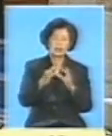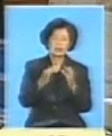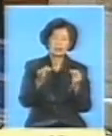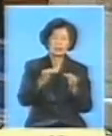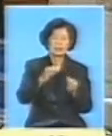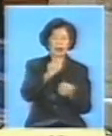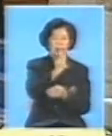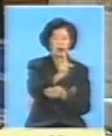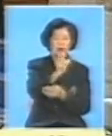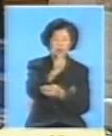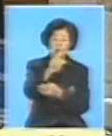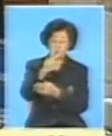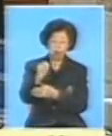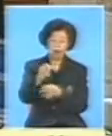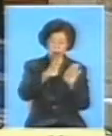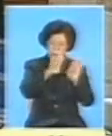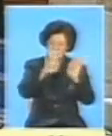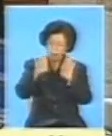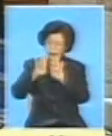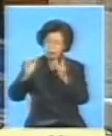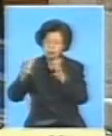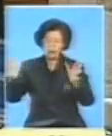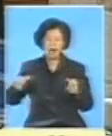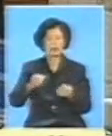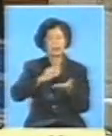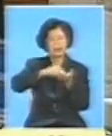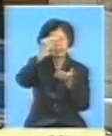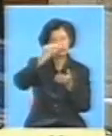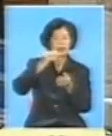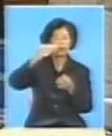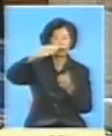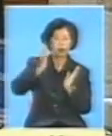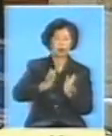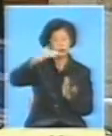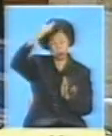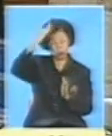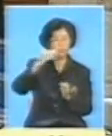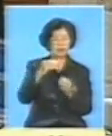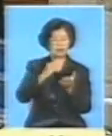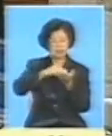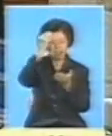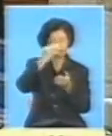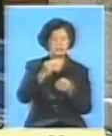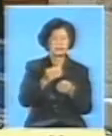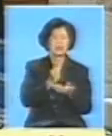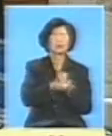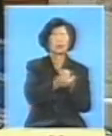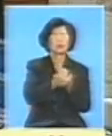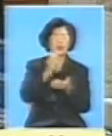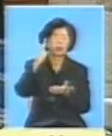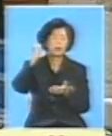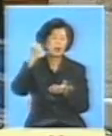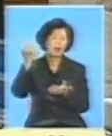ศึกษาไปดูที่เปิดเยอะๆการสอนเรียนให้เขามาต่อได้บางคนก็ออกไปช่วยพ่อแม่นะครับป.1 ป.2 อยากจะเรียนหนังสือไปไ